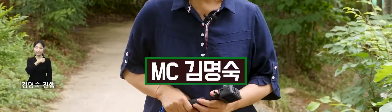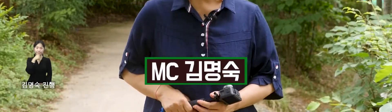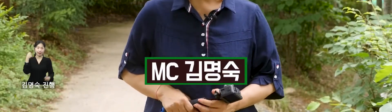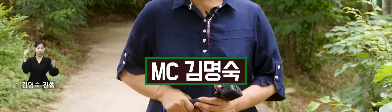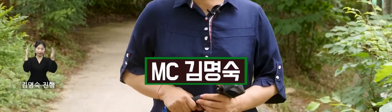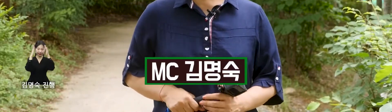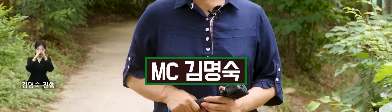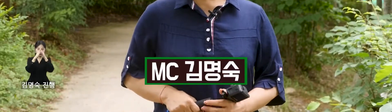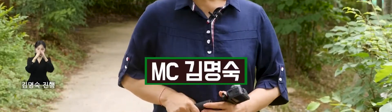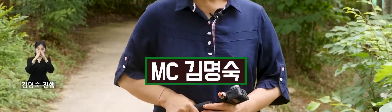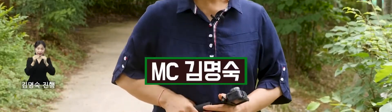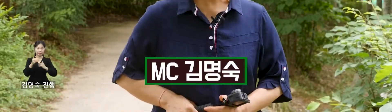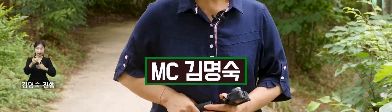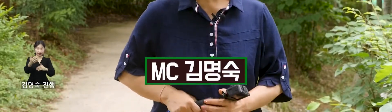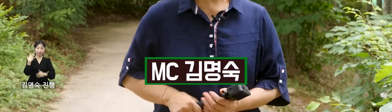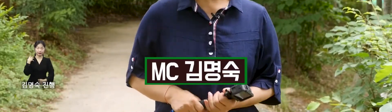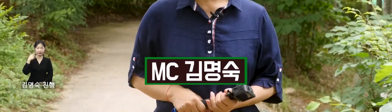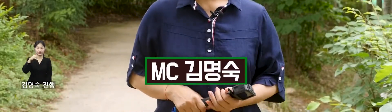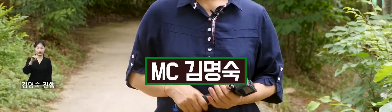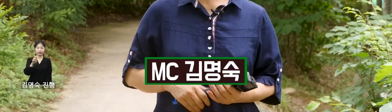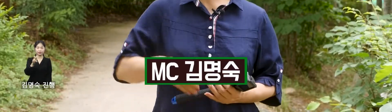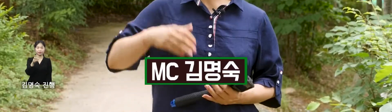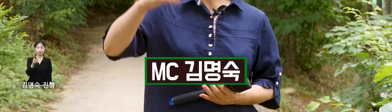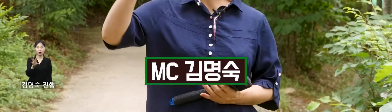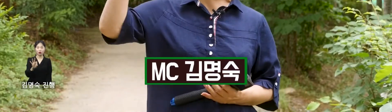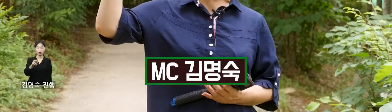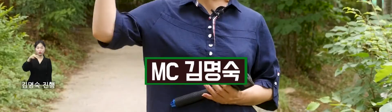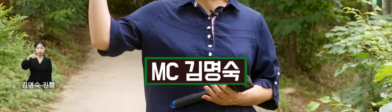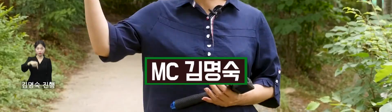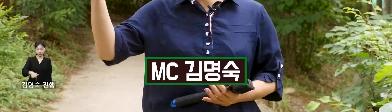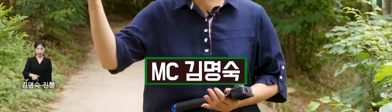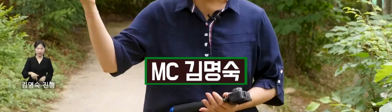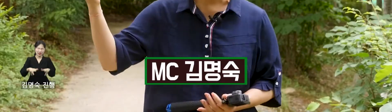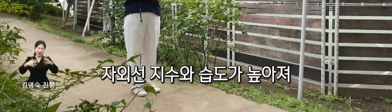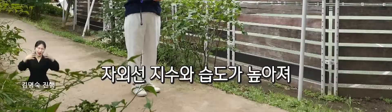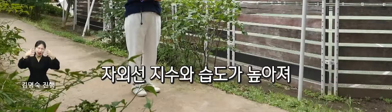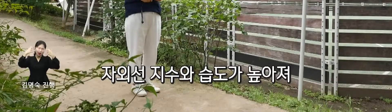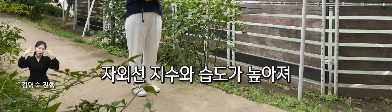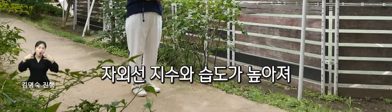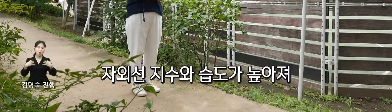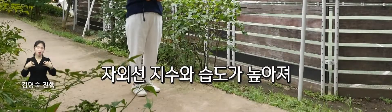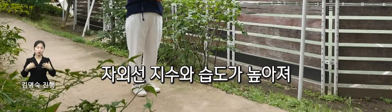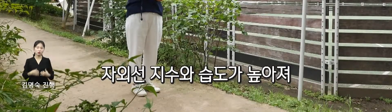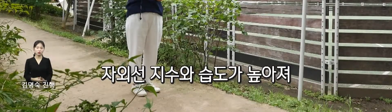맛집 천하 진행의 김명숙입니다. 와, 이 무더운 여름.